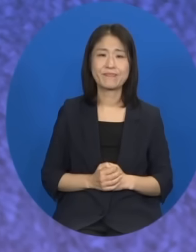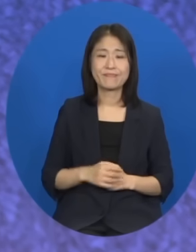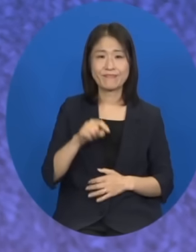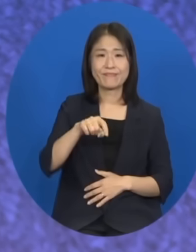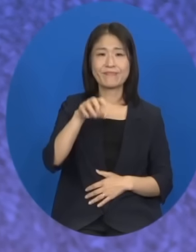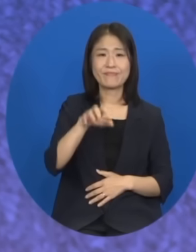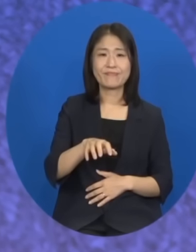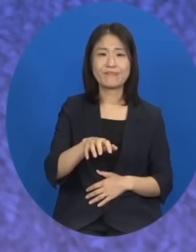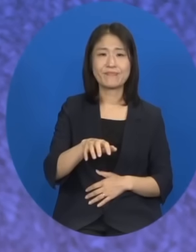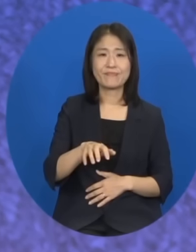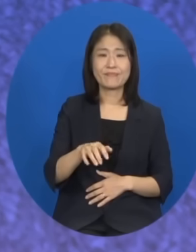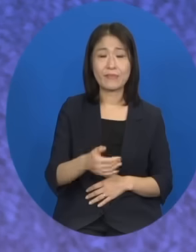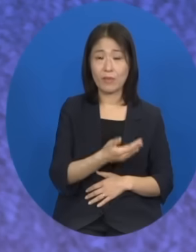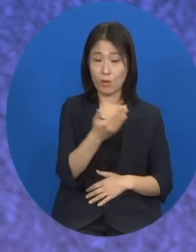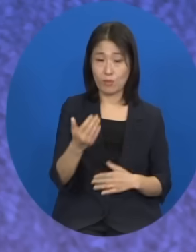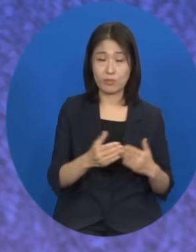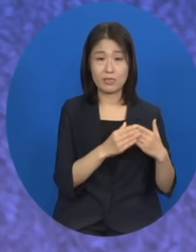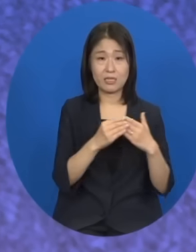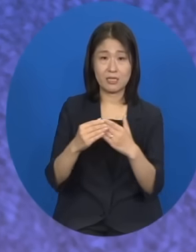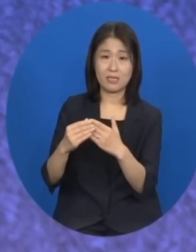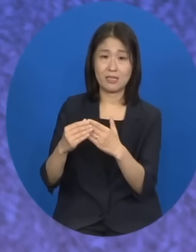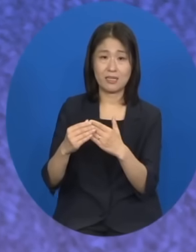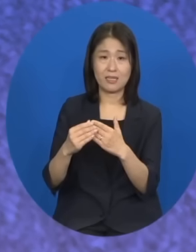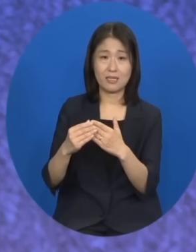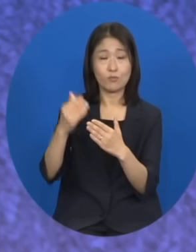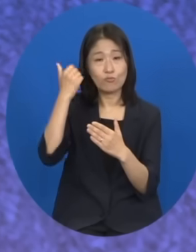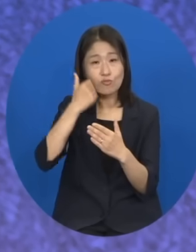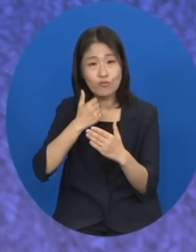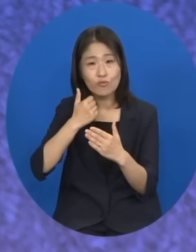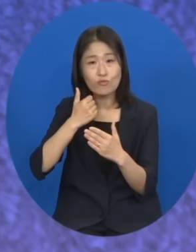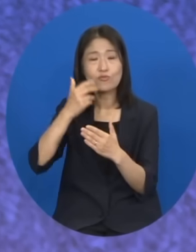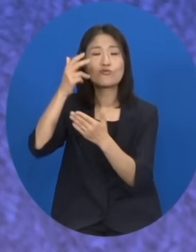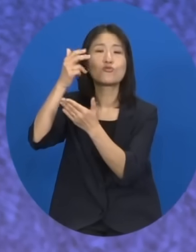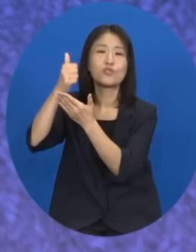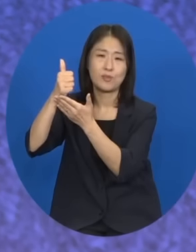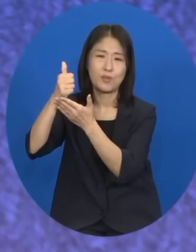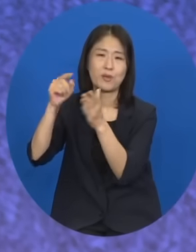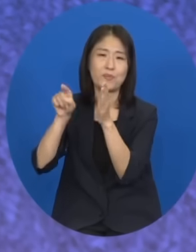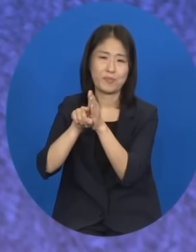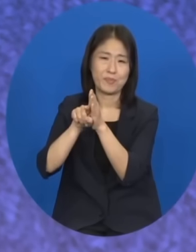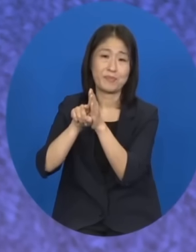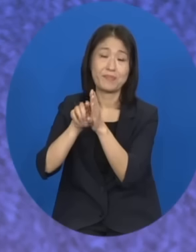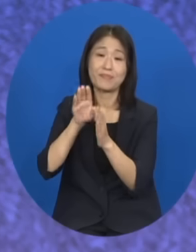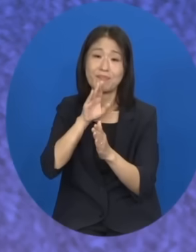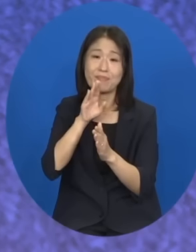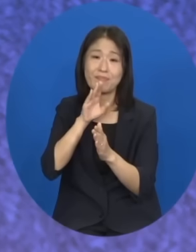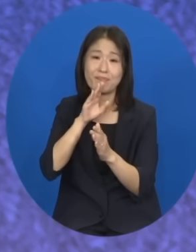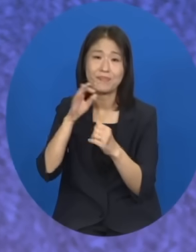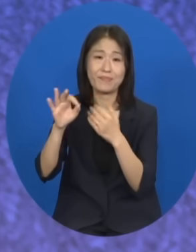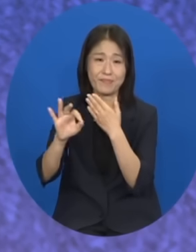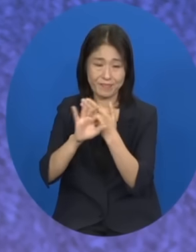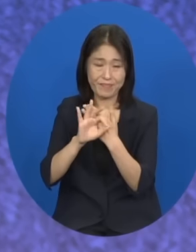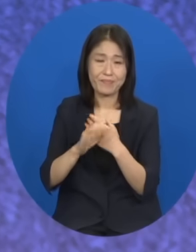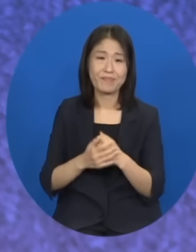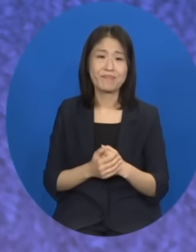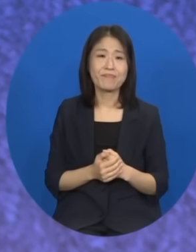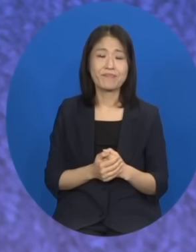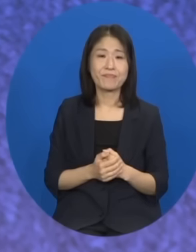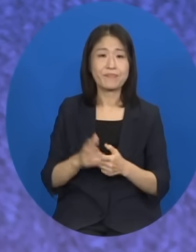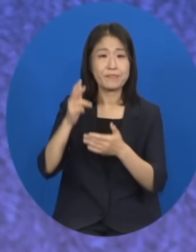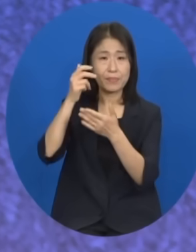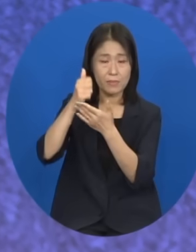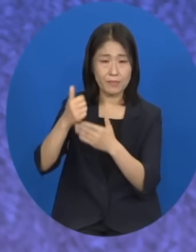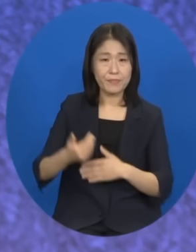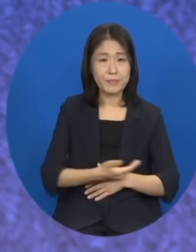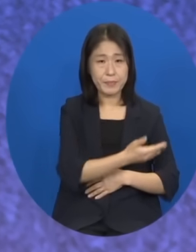이곳에 여러분을 이끄신 것이 주님이시라고 진짜 믿어지신다면, 그러면 주님은